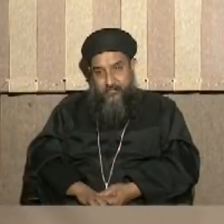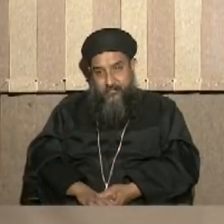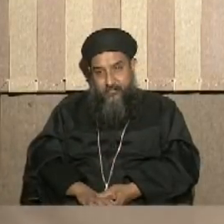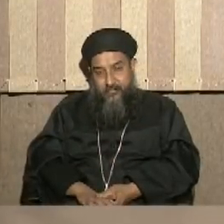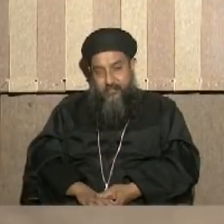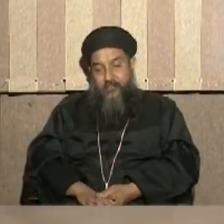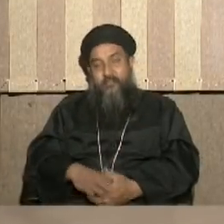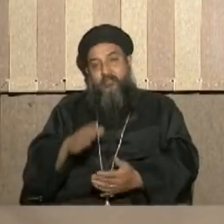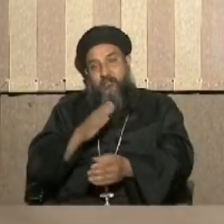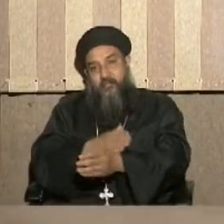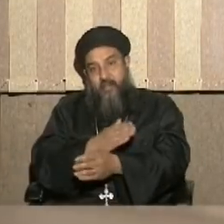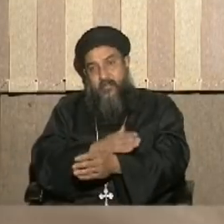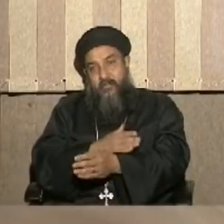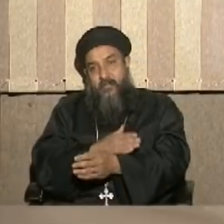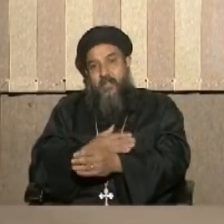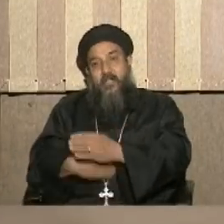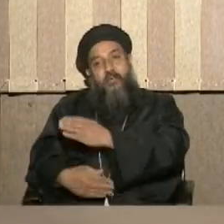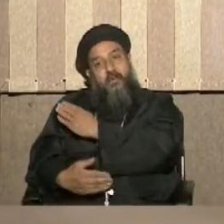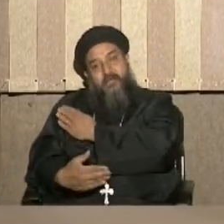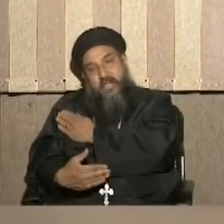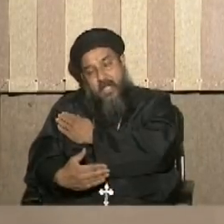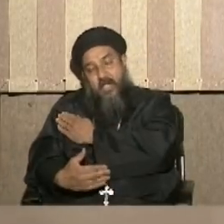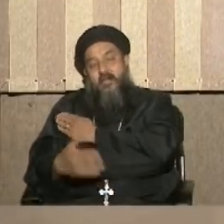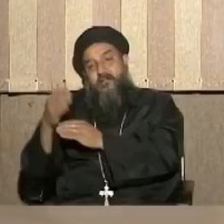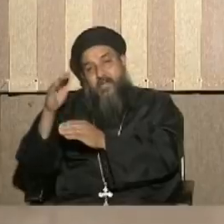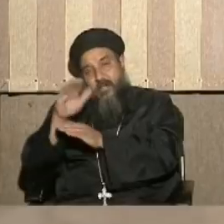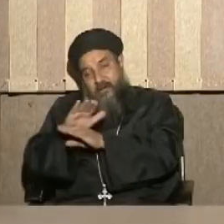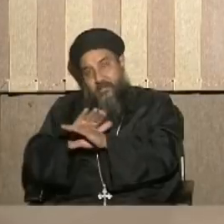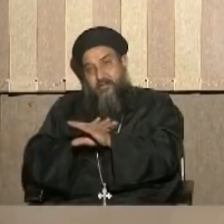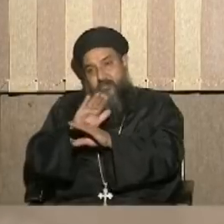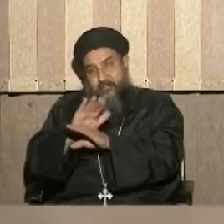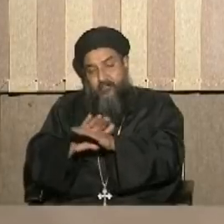انا كنت لما بتعب برتمي على صدري.